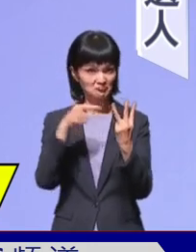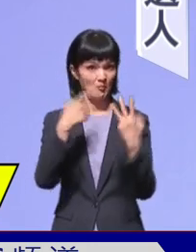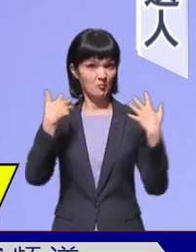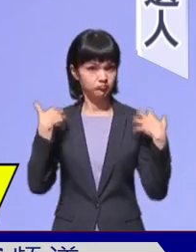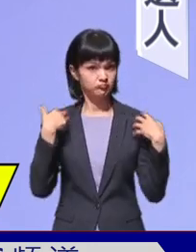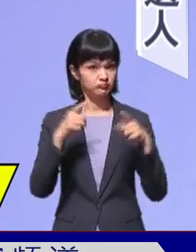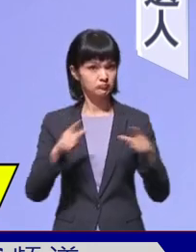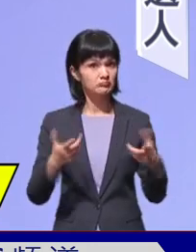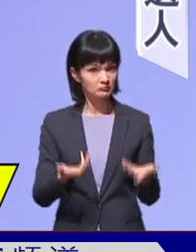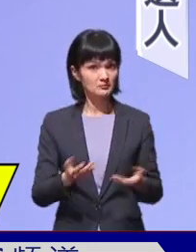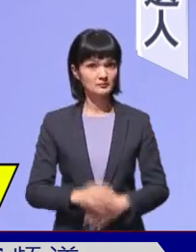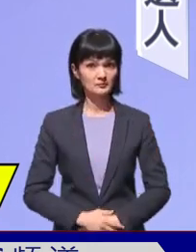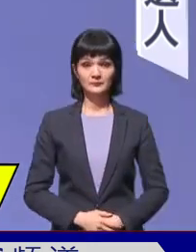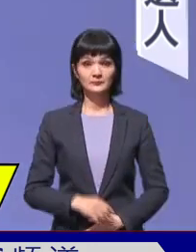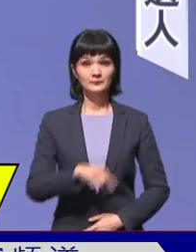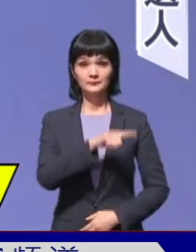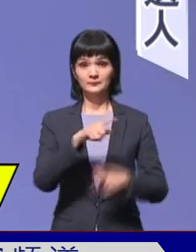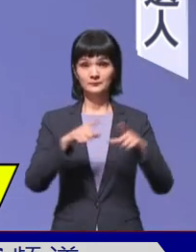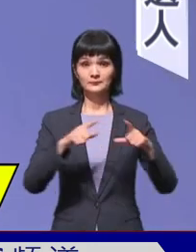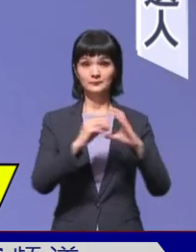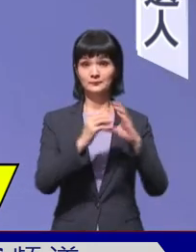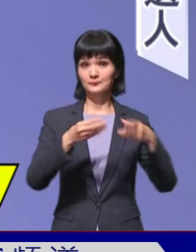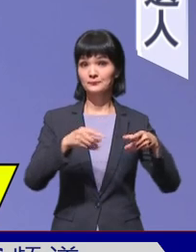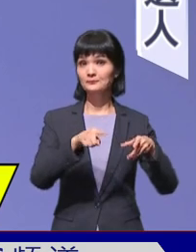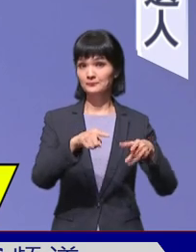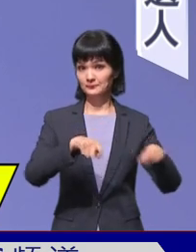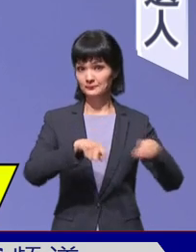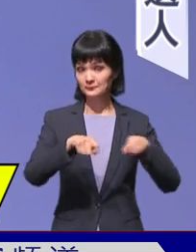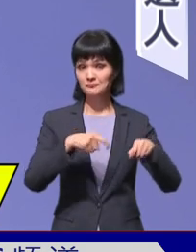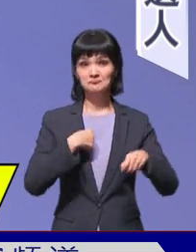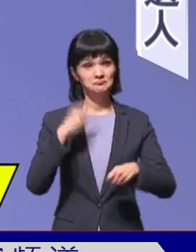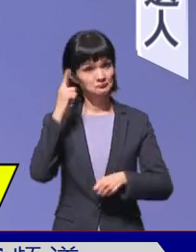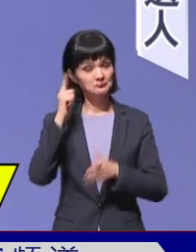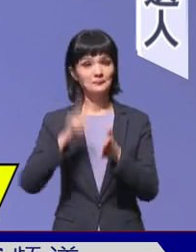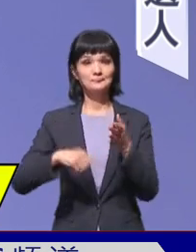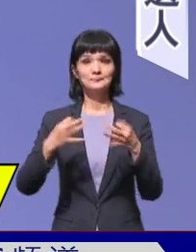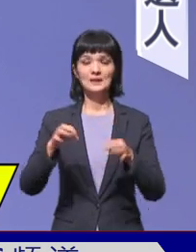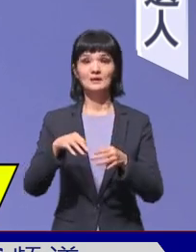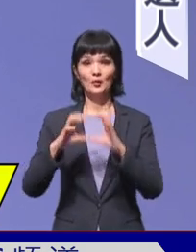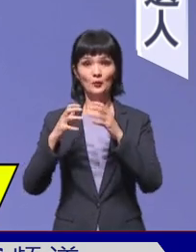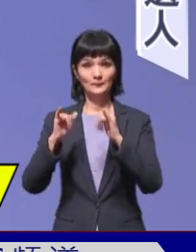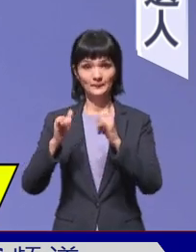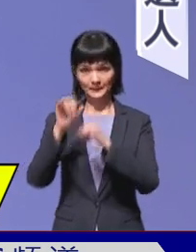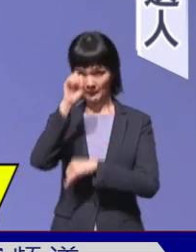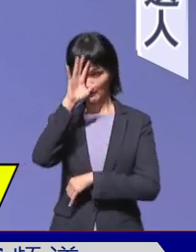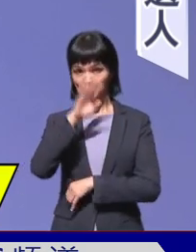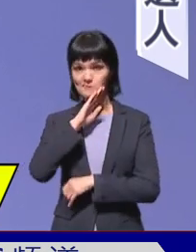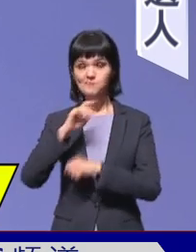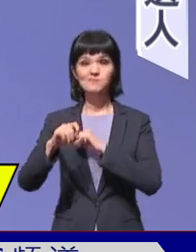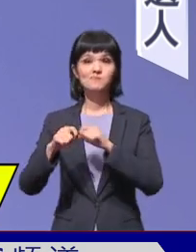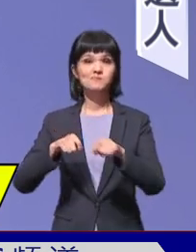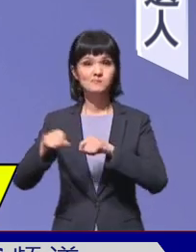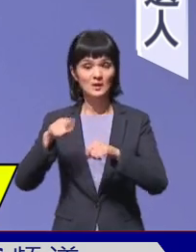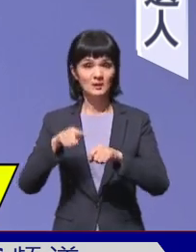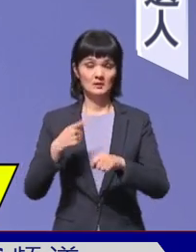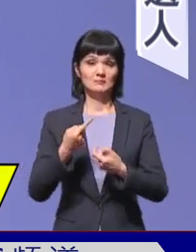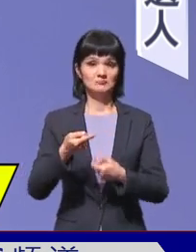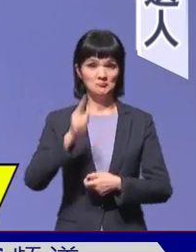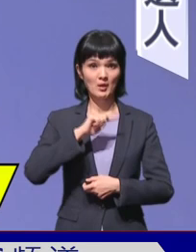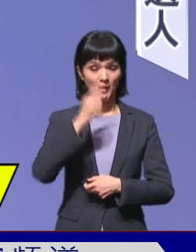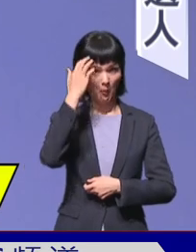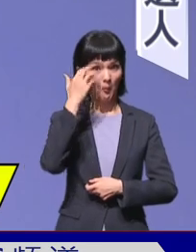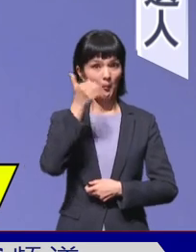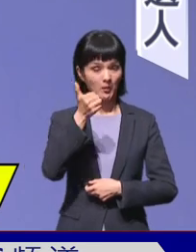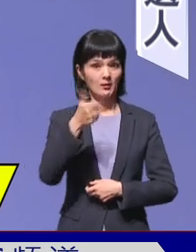负比较大的责任？ 大巨蛋案简单来说就是国民党的弊案，柯文哲市府来善后，民进党卡